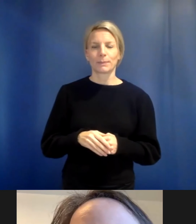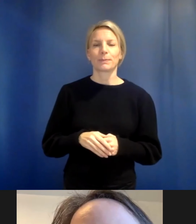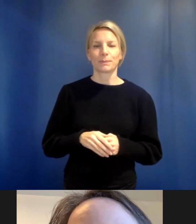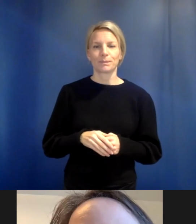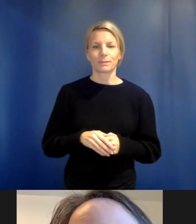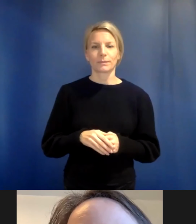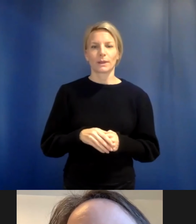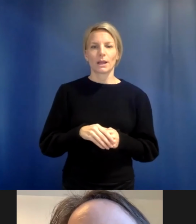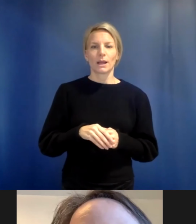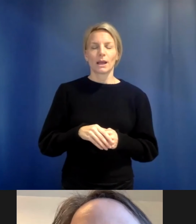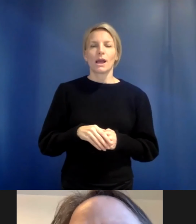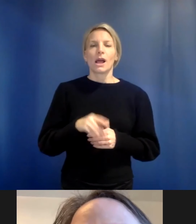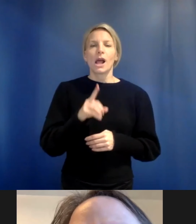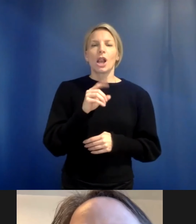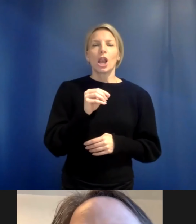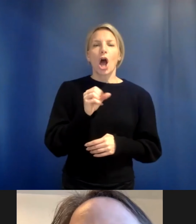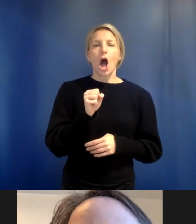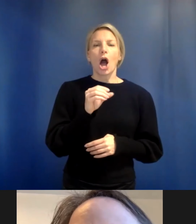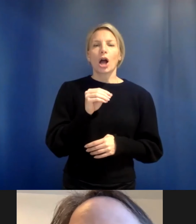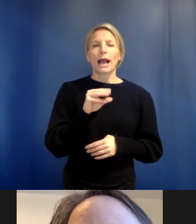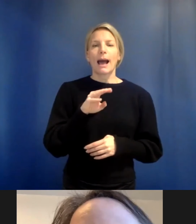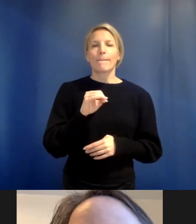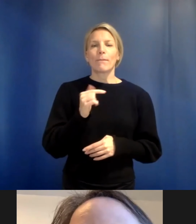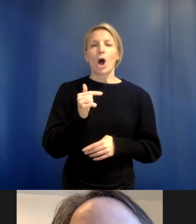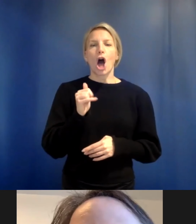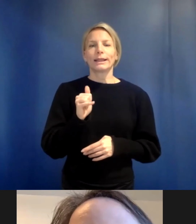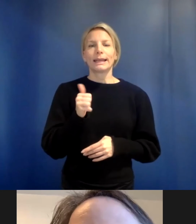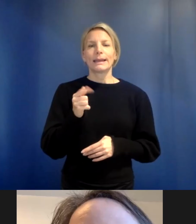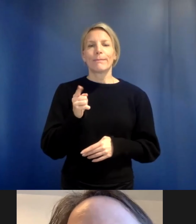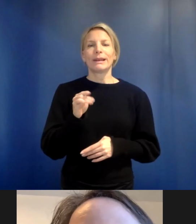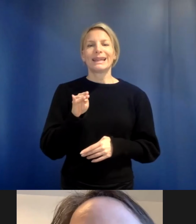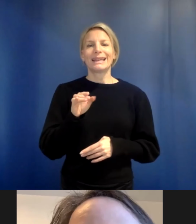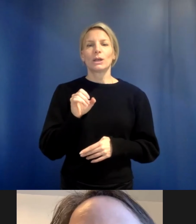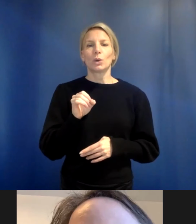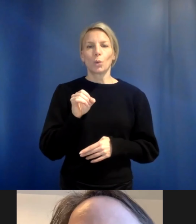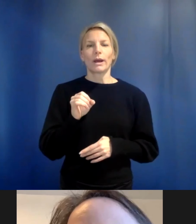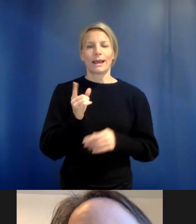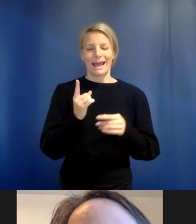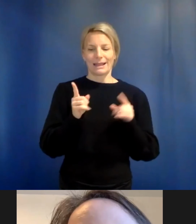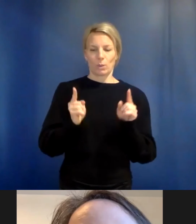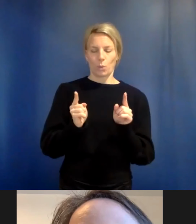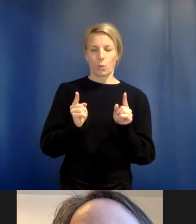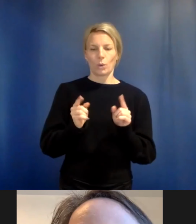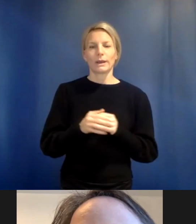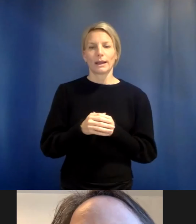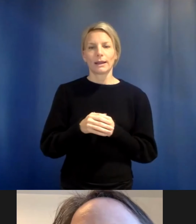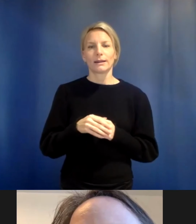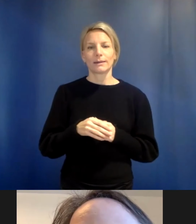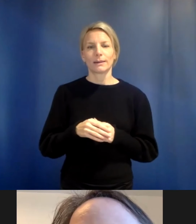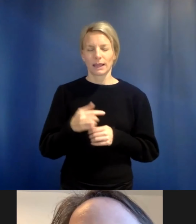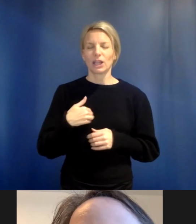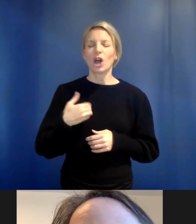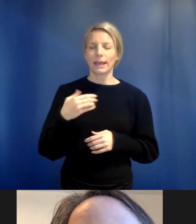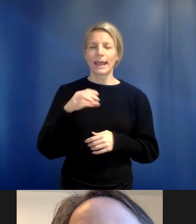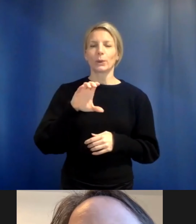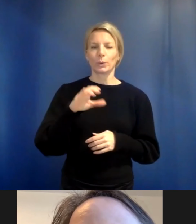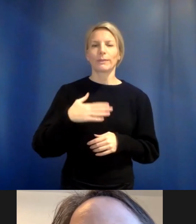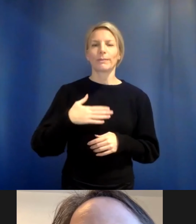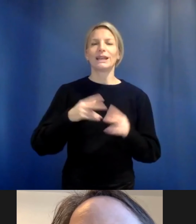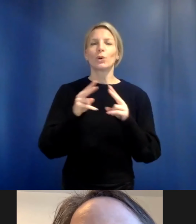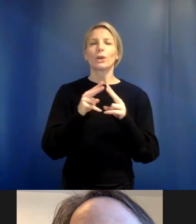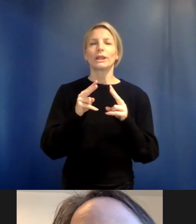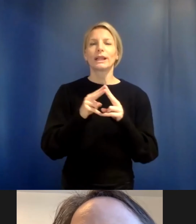ett ord. Jag lägger ut det här i chatten också så ser ni mina kontaktuppgifter. Och då kommer jag även lägga ut en liten